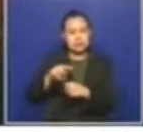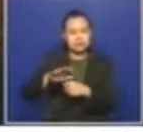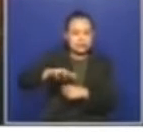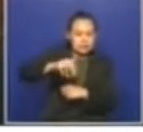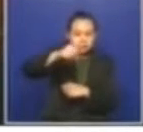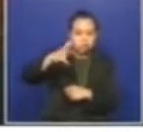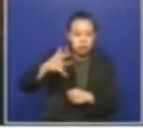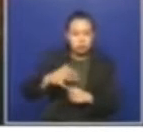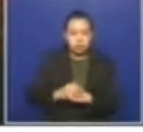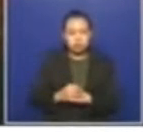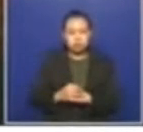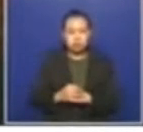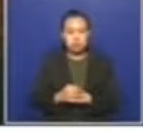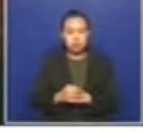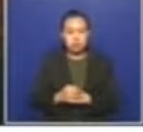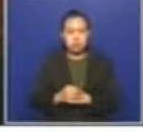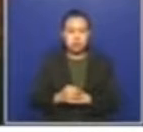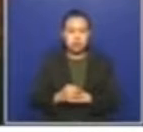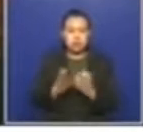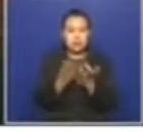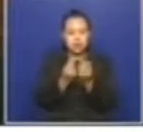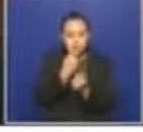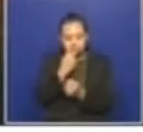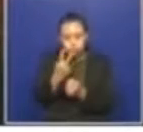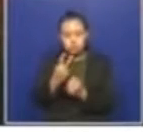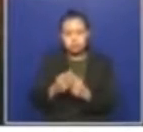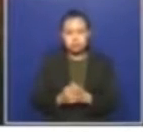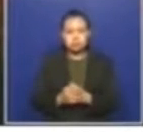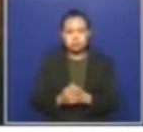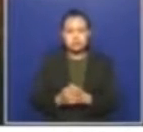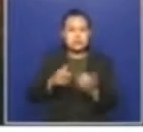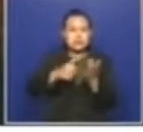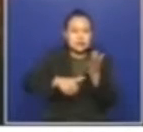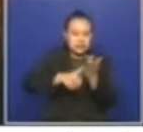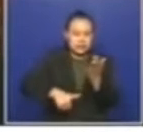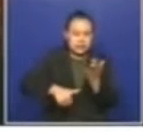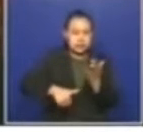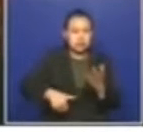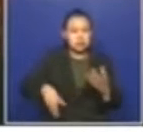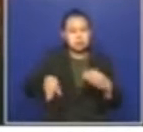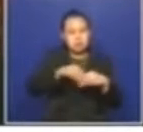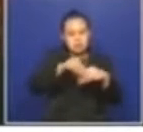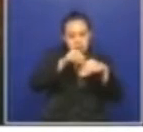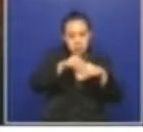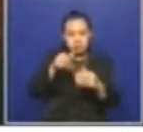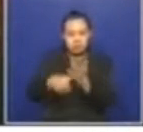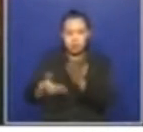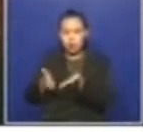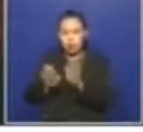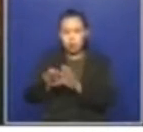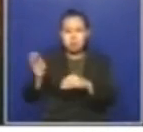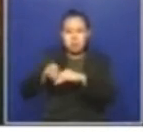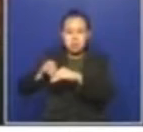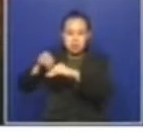าภาคก็ตัวเลขหลายตัวหนี้สาธารณะเพิ่มขึ้นหนี้ครัวเรือนเพิ่มขึ้นหลายอย่